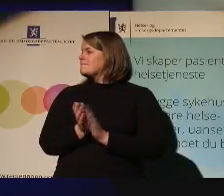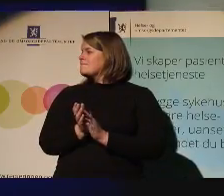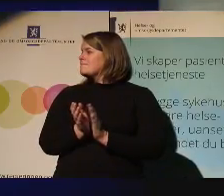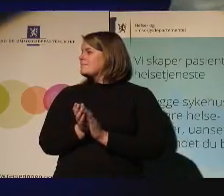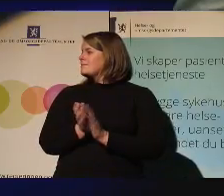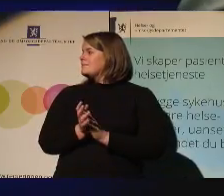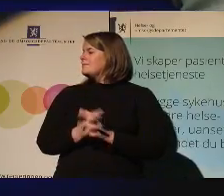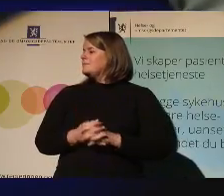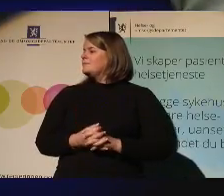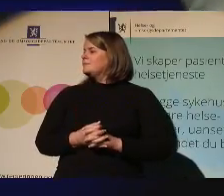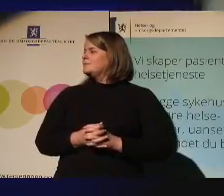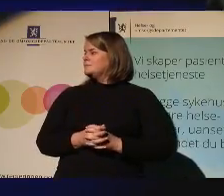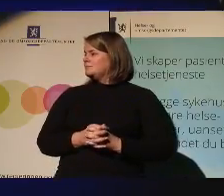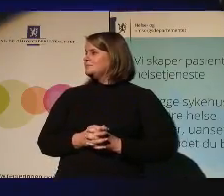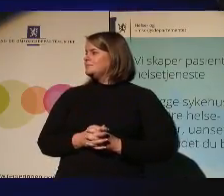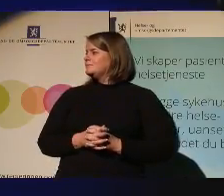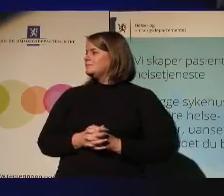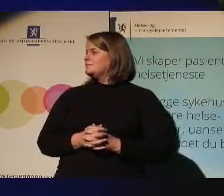Vær så god. Gratulerer.